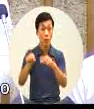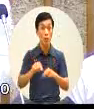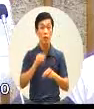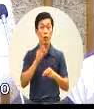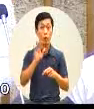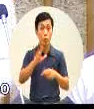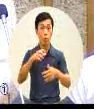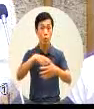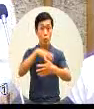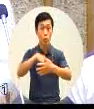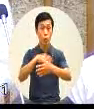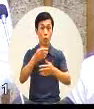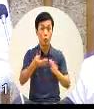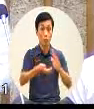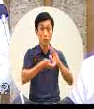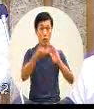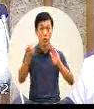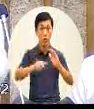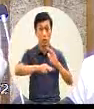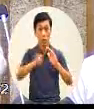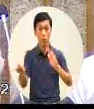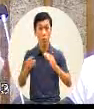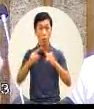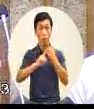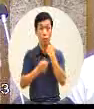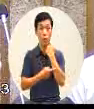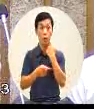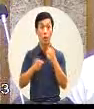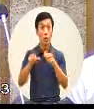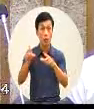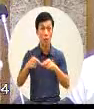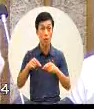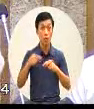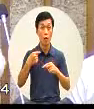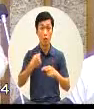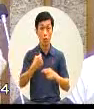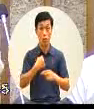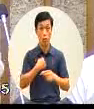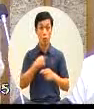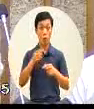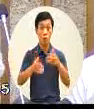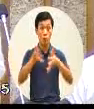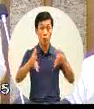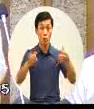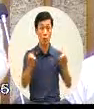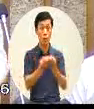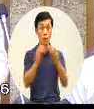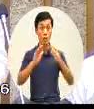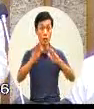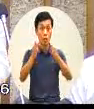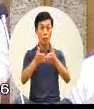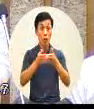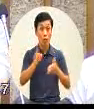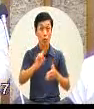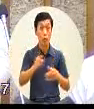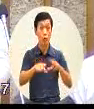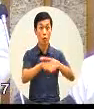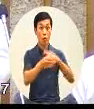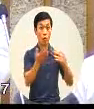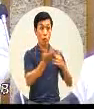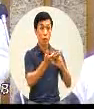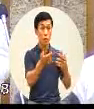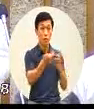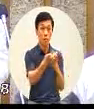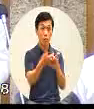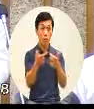是地方有一个裁量权地方它可以根据我都市计划都市的发展需要空间的配置我